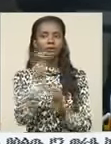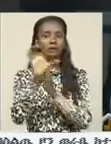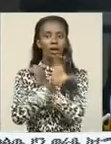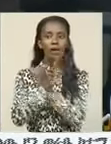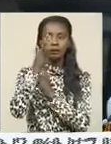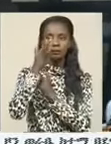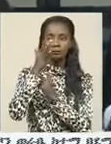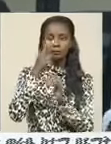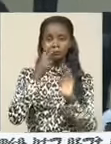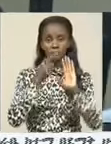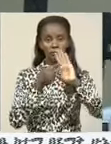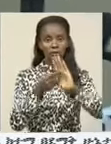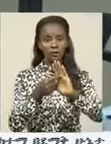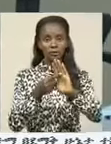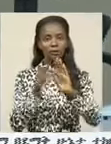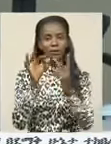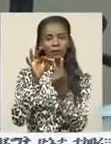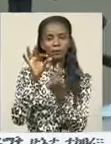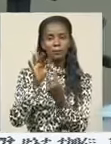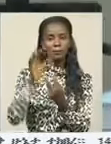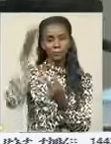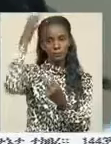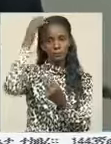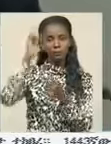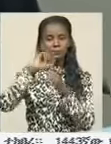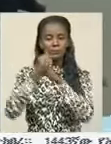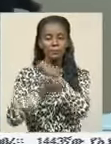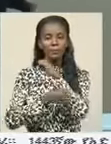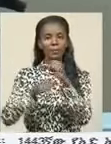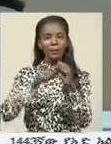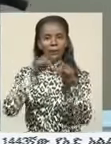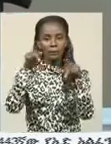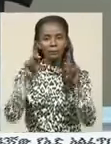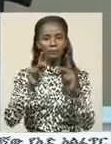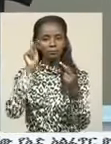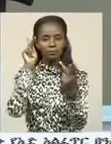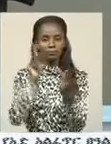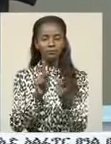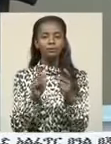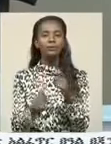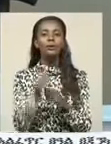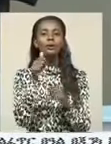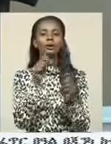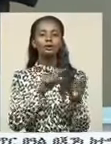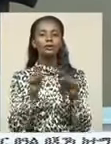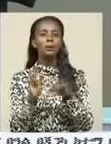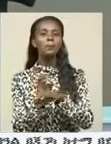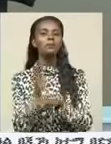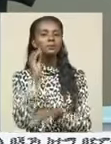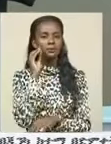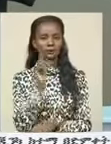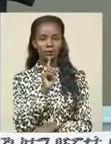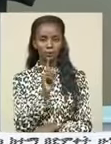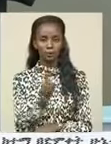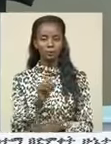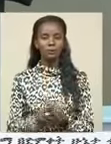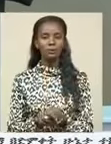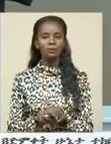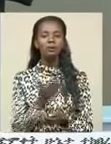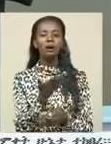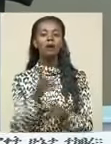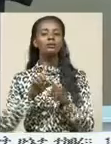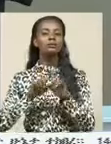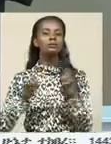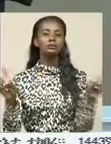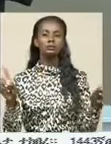ልምድ እንደሚያሳየው ተመርጦ መንግስት የመሰረተ ፓርቲ አላማዎቹን ከሚያሳካባቸው የመንግስት ተቋማት አንዱ ነው። ዋነኛው ደግሞ ምክር ቤት ነው። ነገር